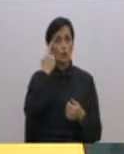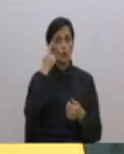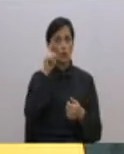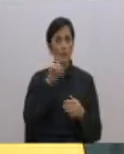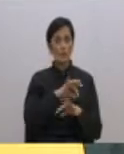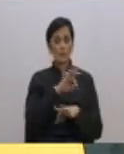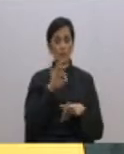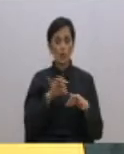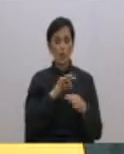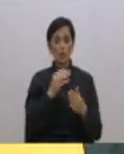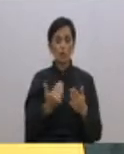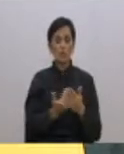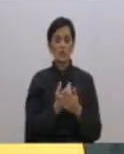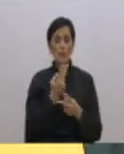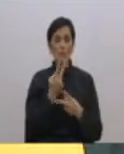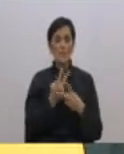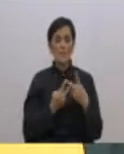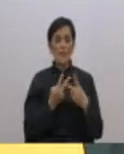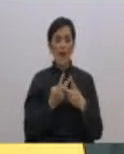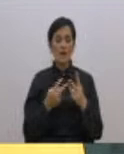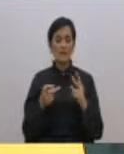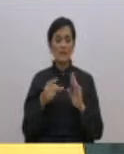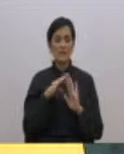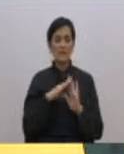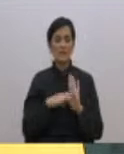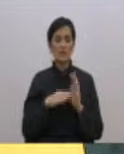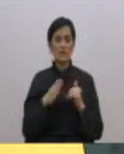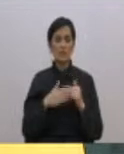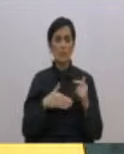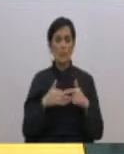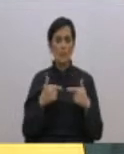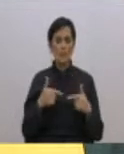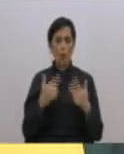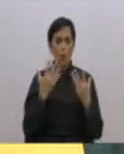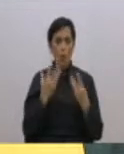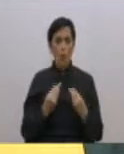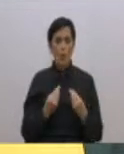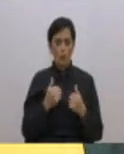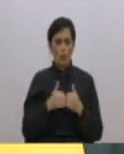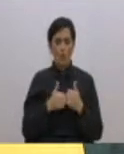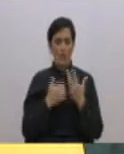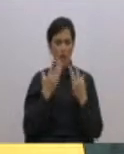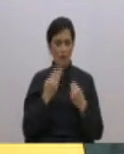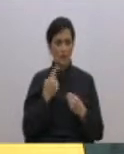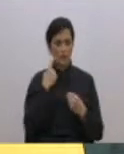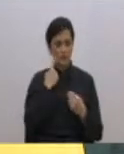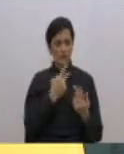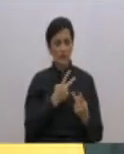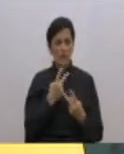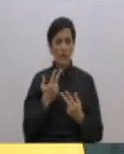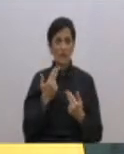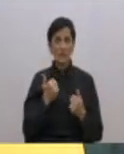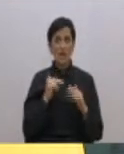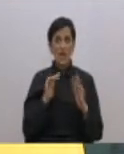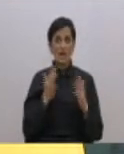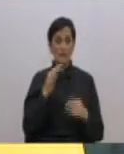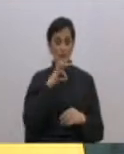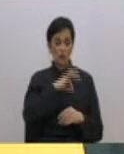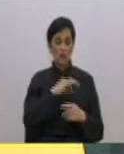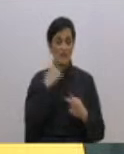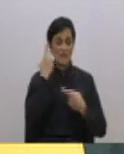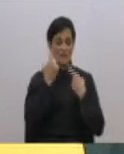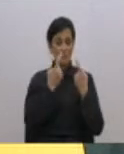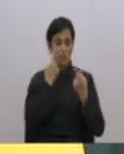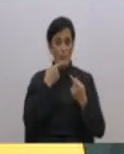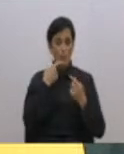იმ სიახლეებს, რომელიც პენტენციურ სისტემაში პრაქტიკულად ყოველდღე ხდება. და ვისარგებლებ შემთხვევით, უბრალოდ ვიტყვი ინფორმაციის სახით,